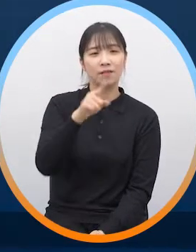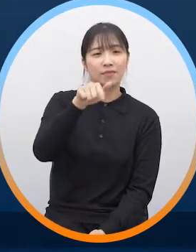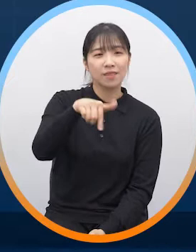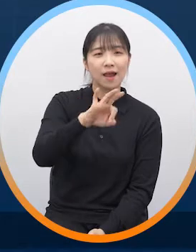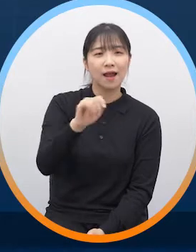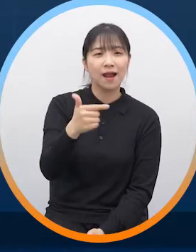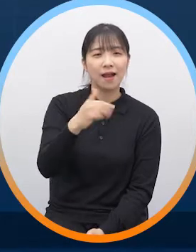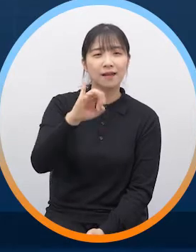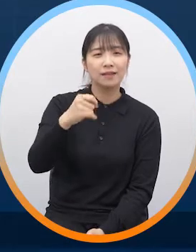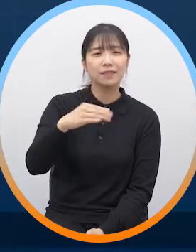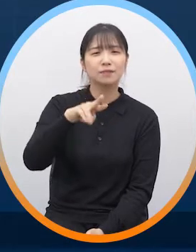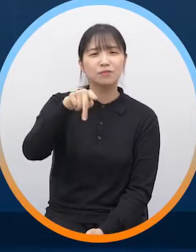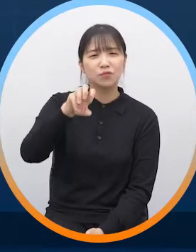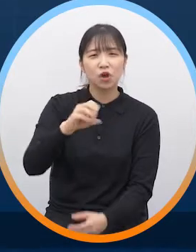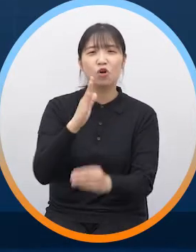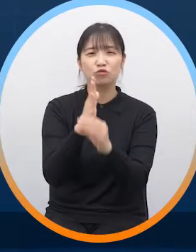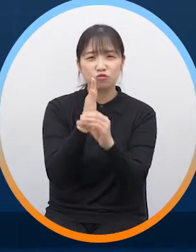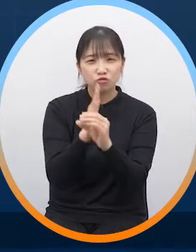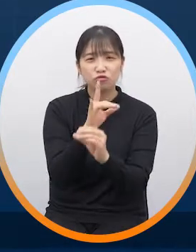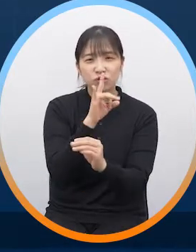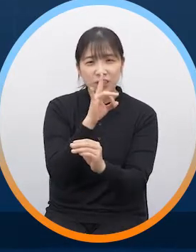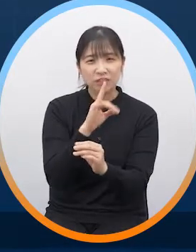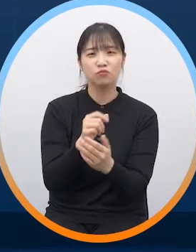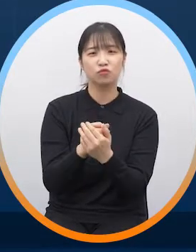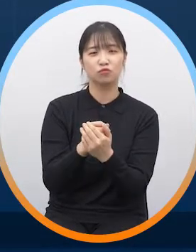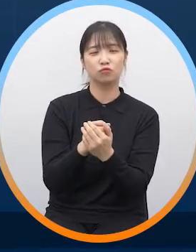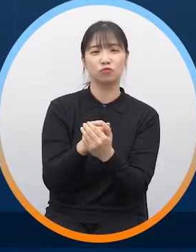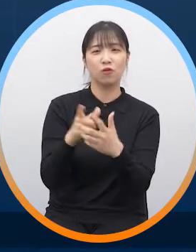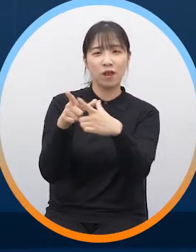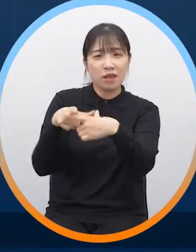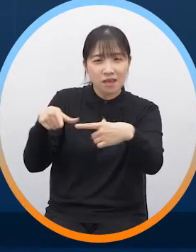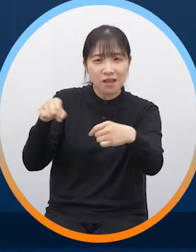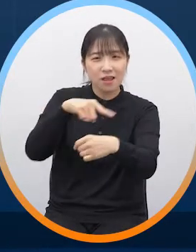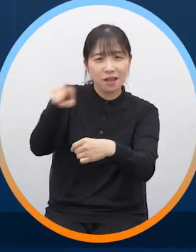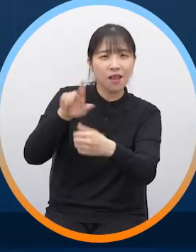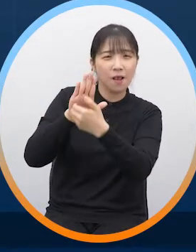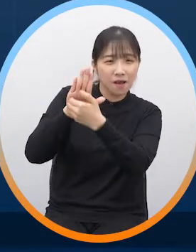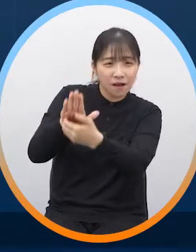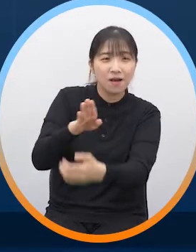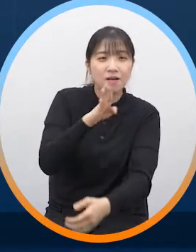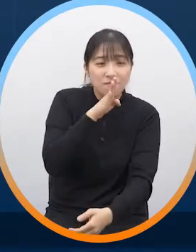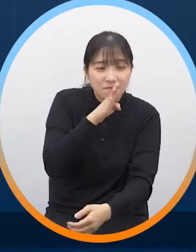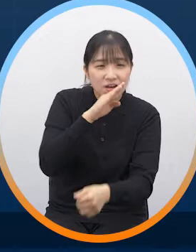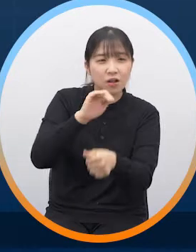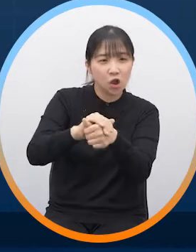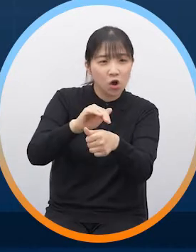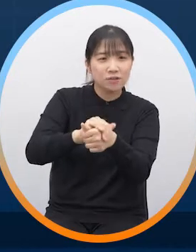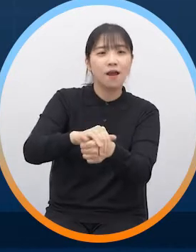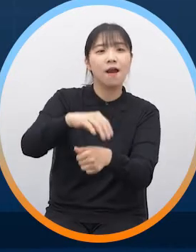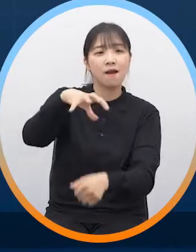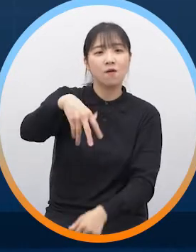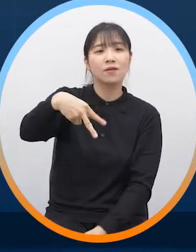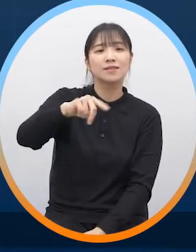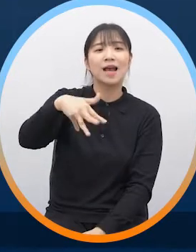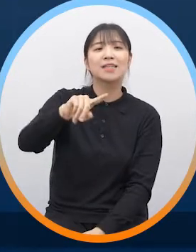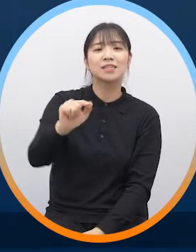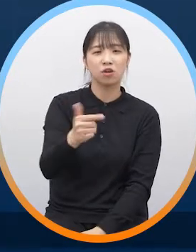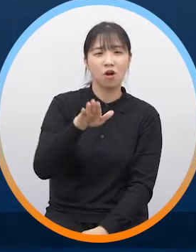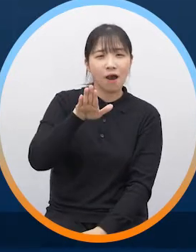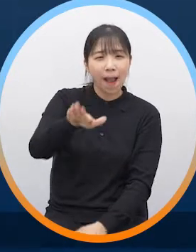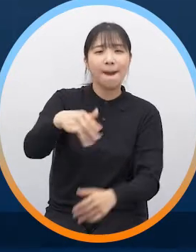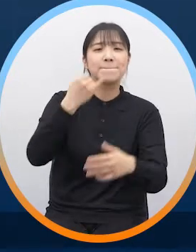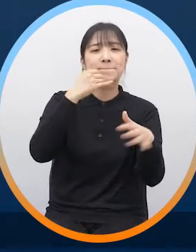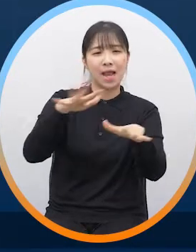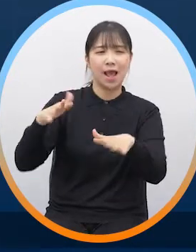나간 읍성을 중심으로 해서 물론 왜구를 막았지만 경상도 사천